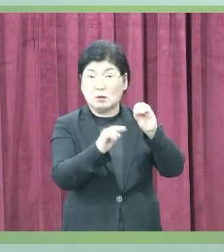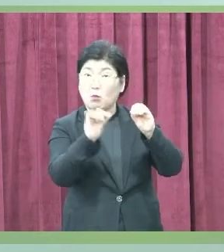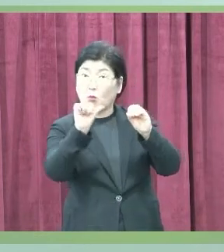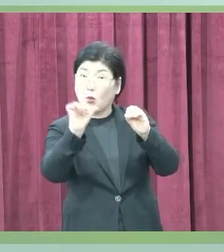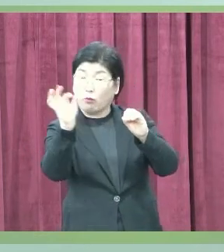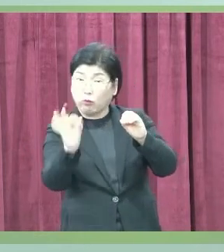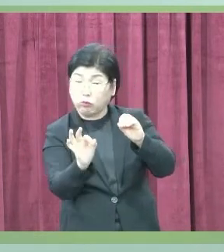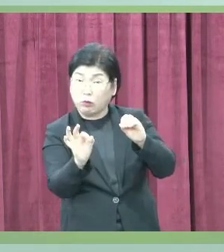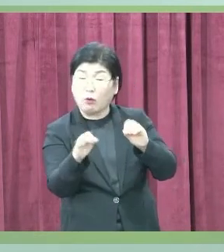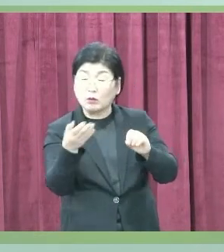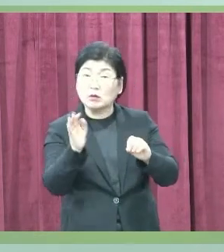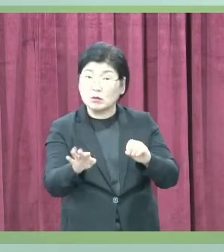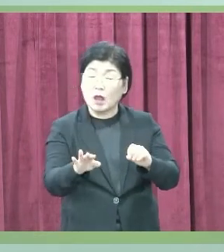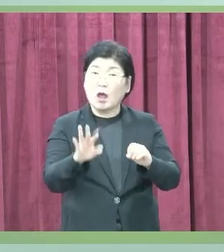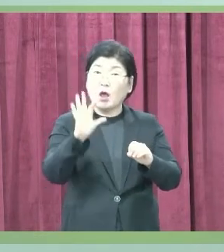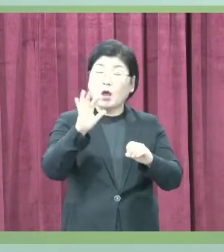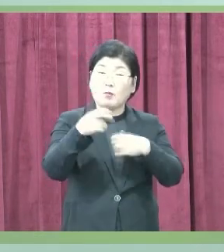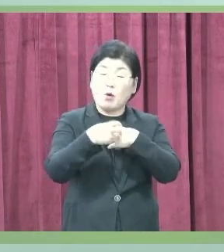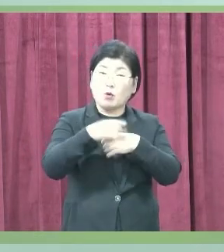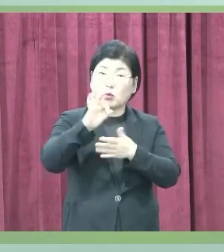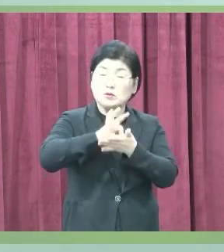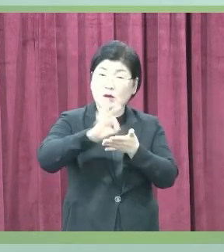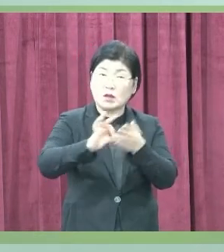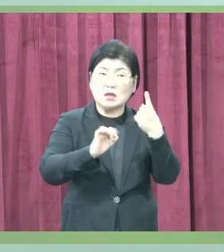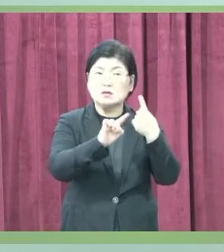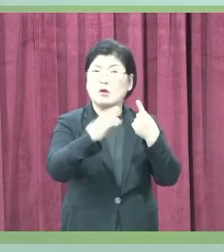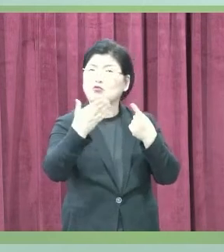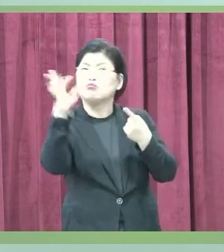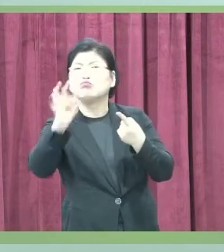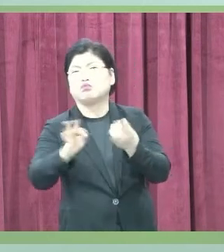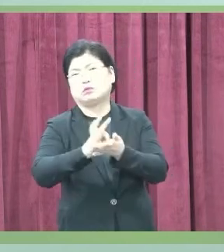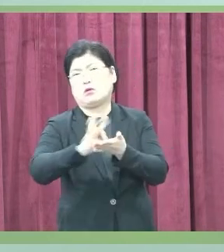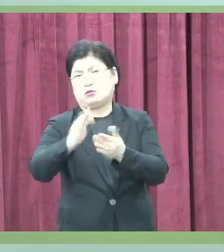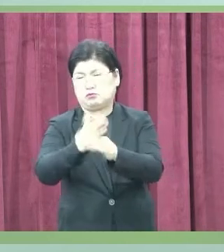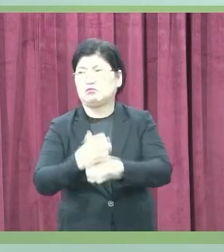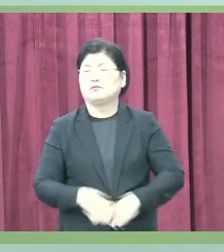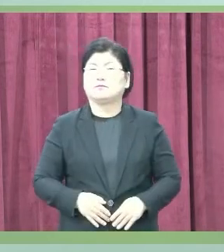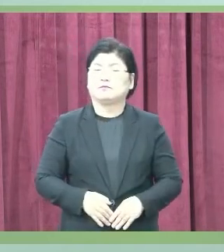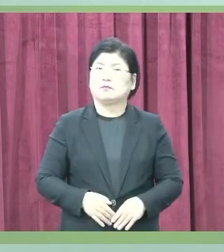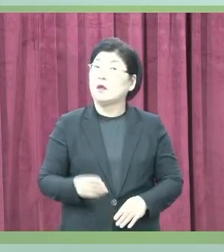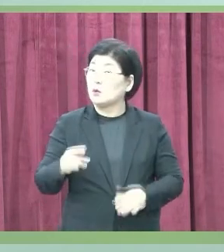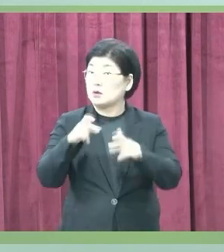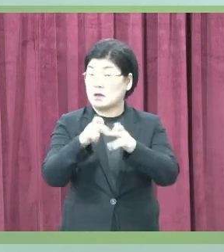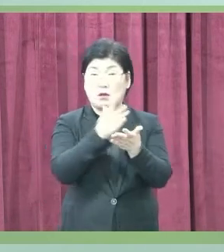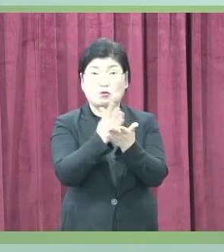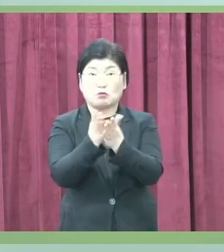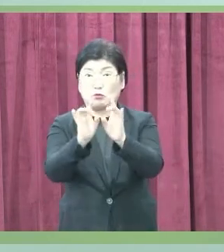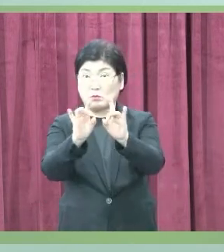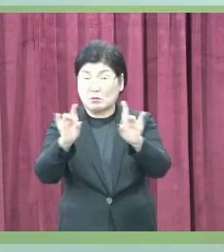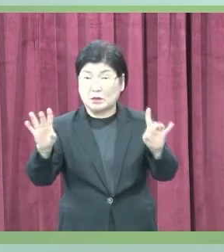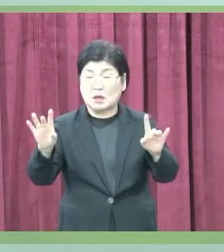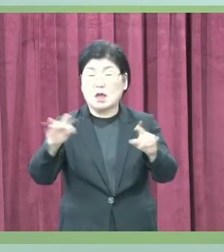0.5%인데 전체 장애인 진료비의 1.9%를 지출하고 있습니다. 그다음에 장애 유형별